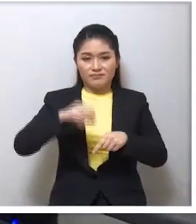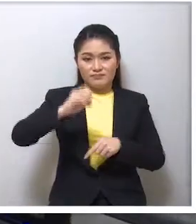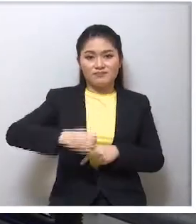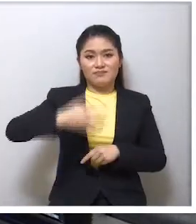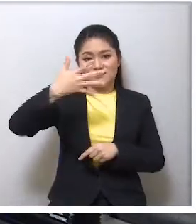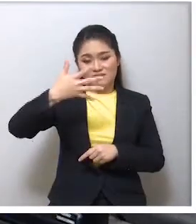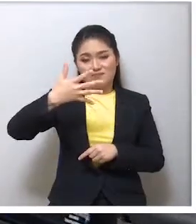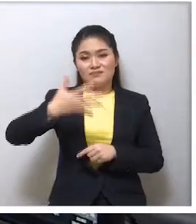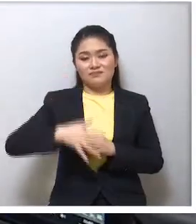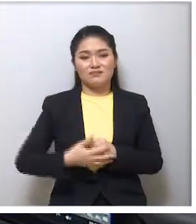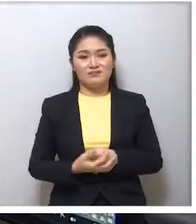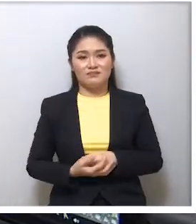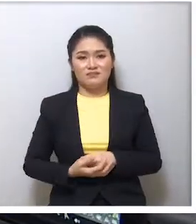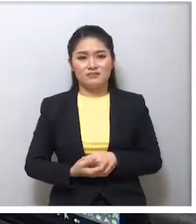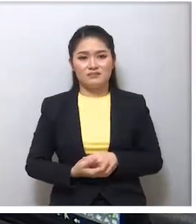จากนั้น